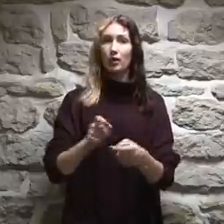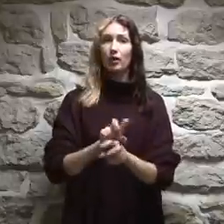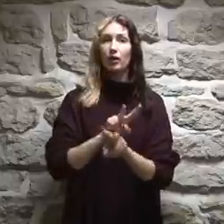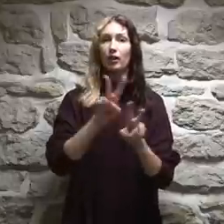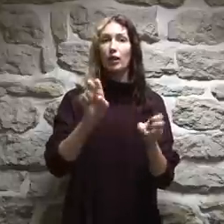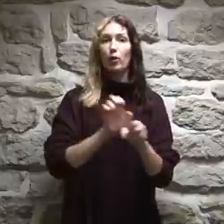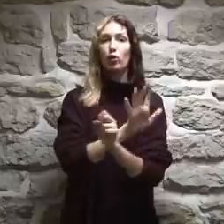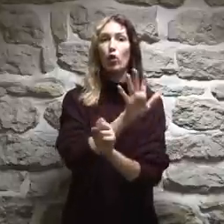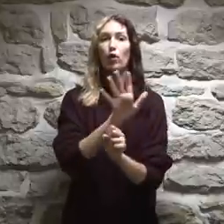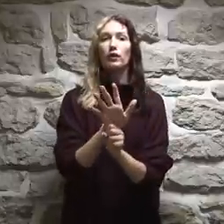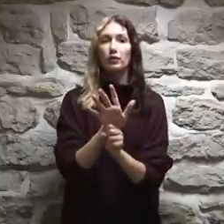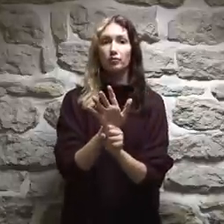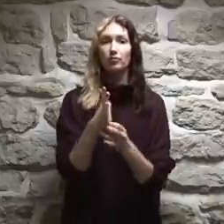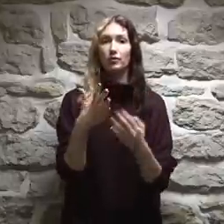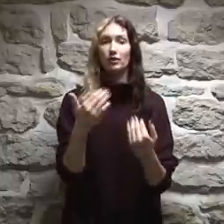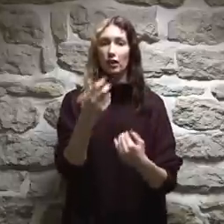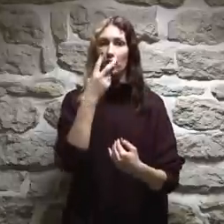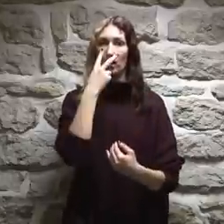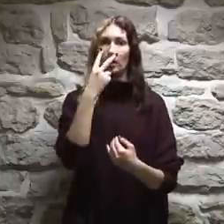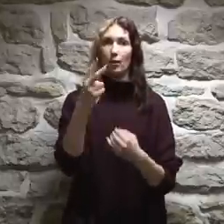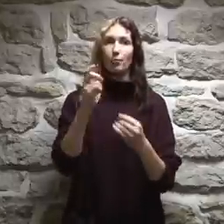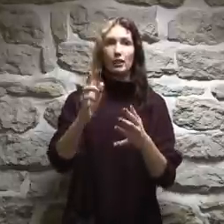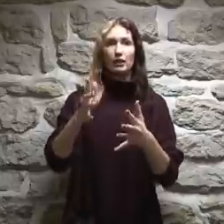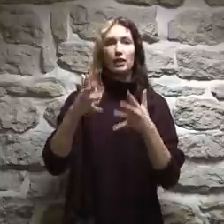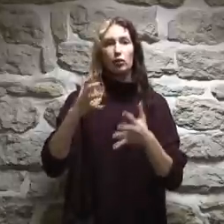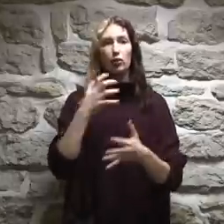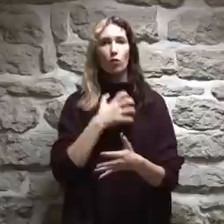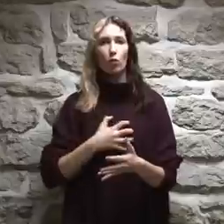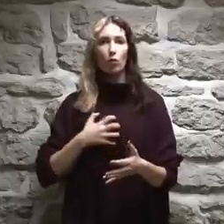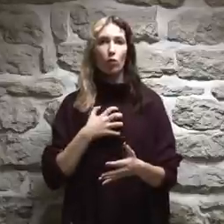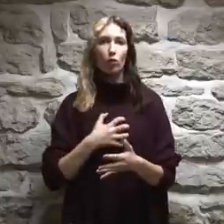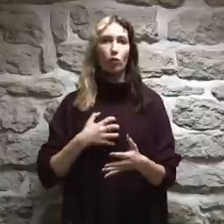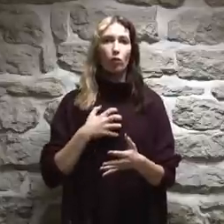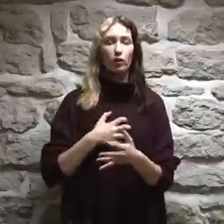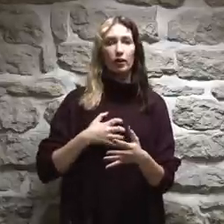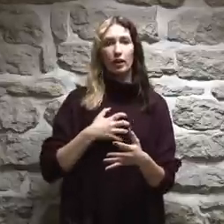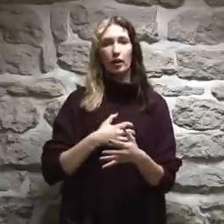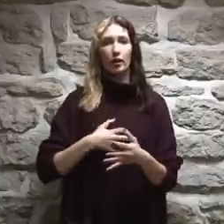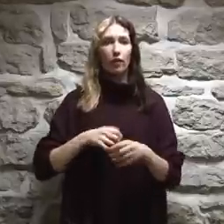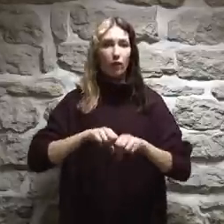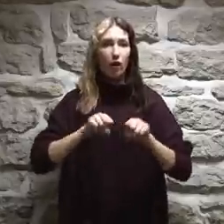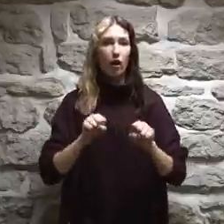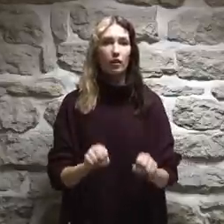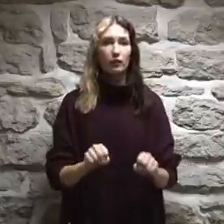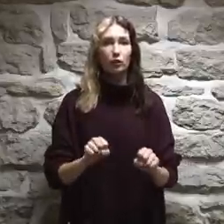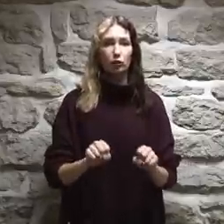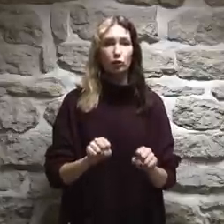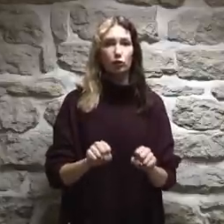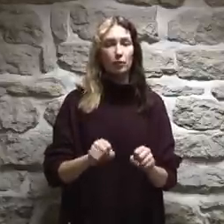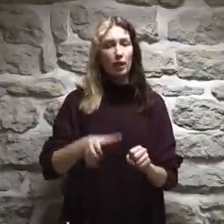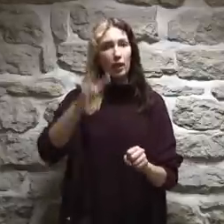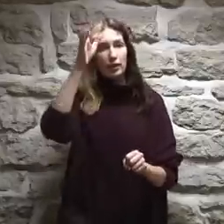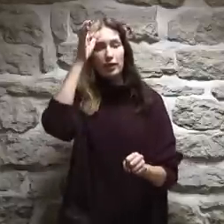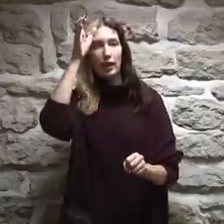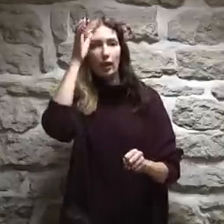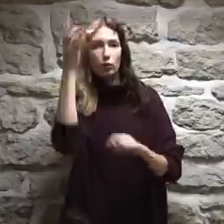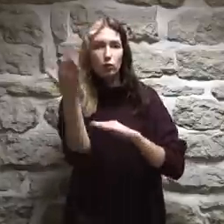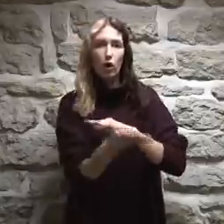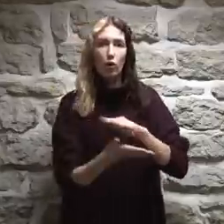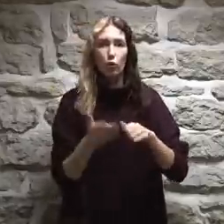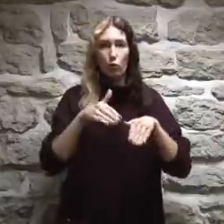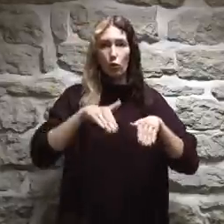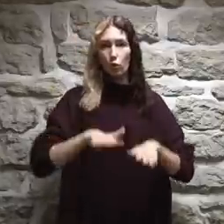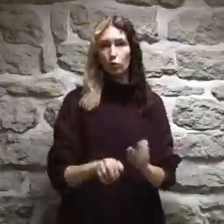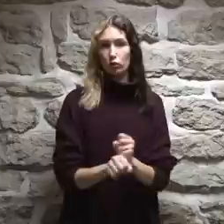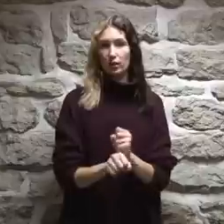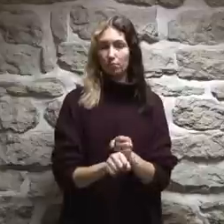COVIDist. Täna me näeme väga selgelt, miks on oluline, et valitsus teeb teadus- ja tõenduspõhiseid otsuseid,